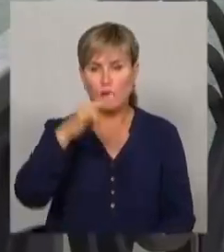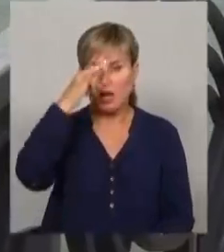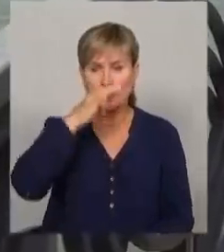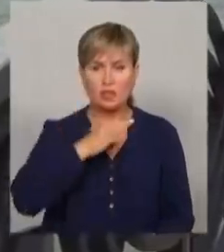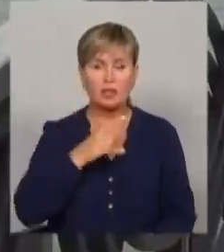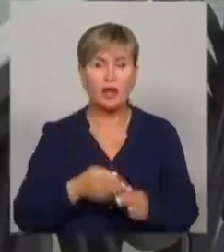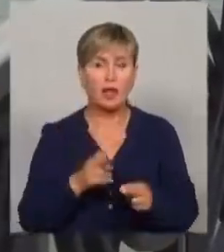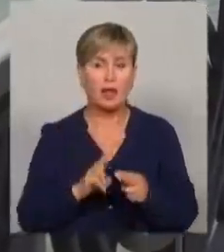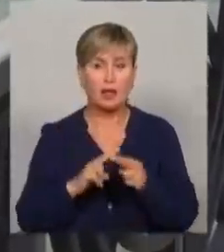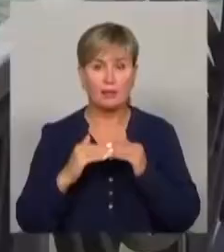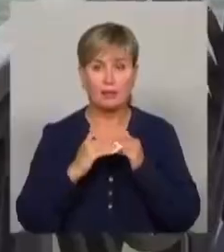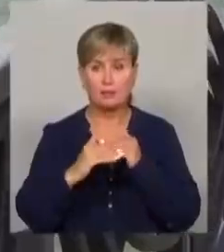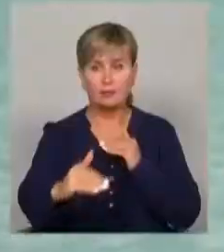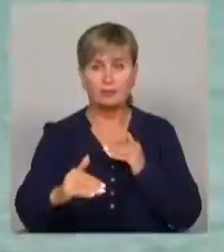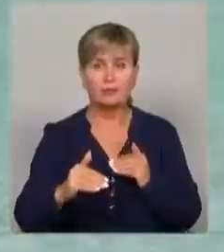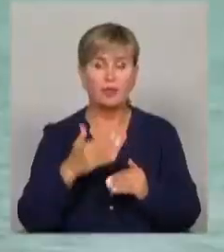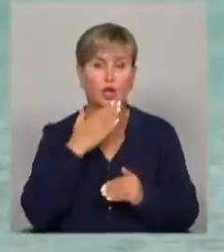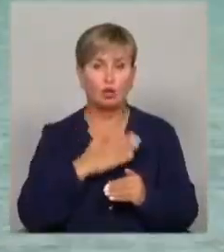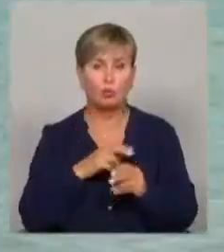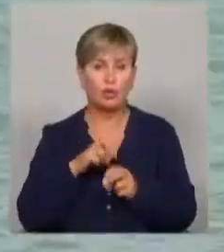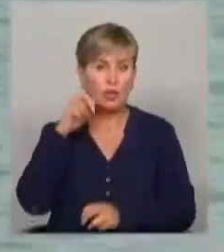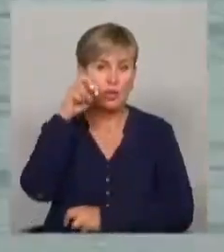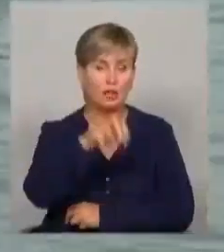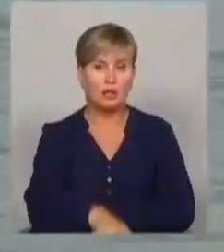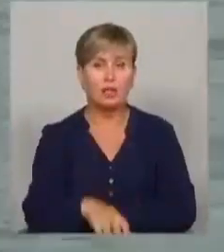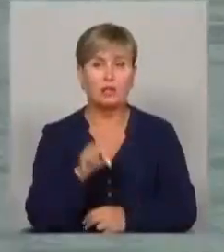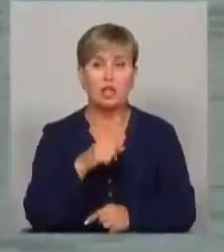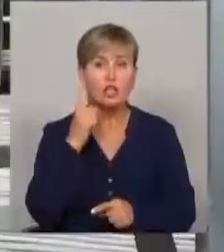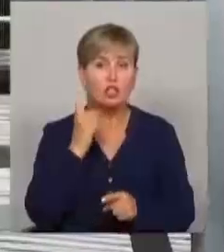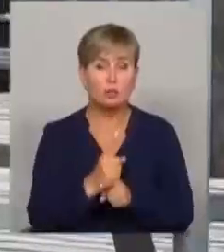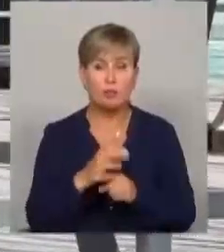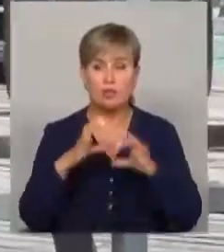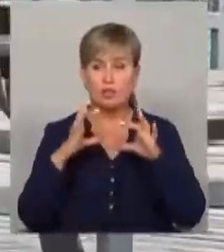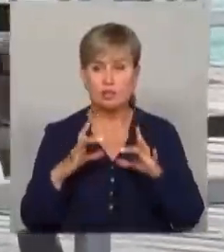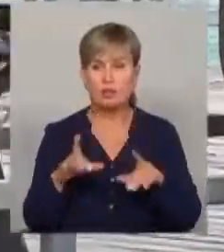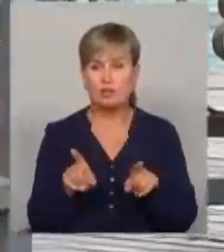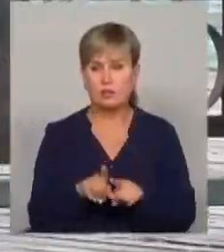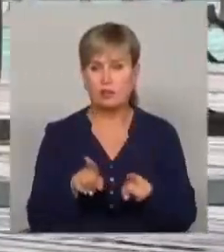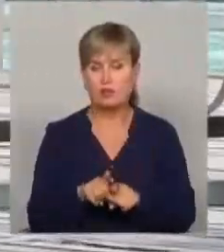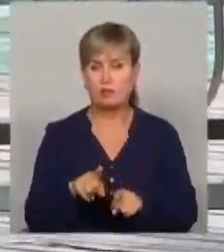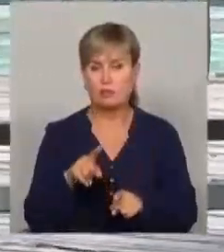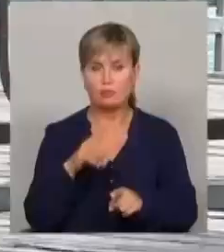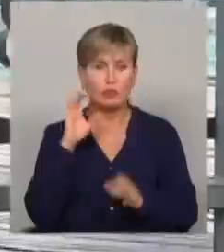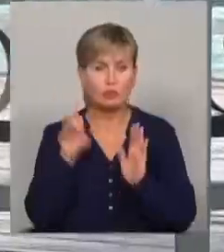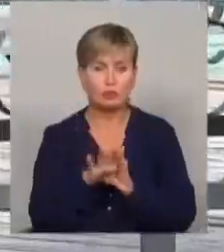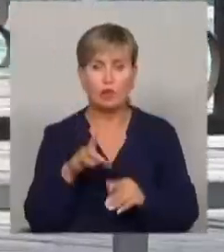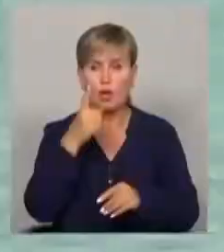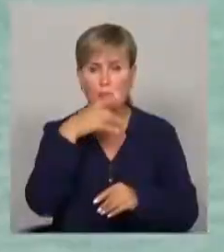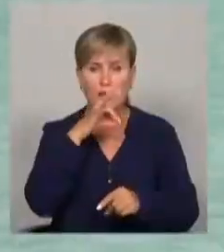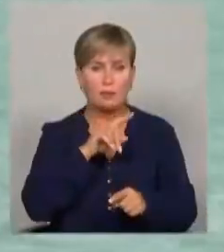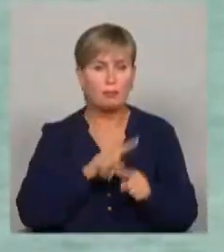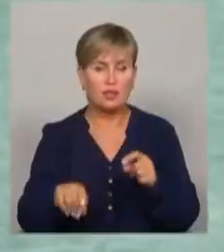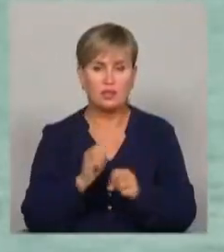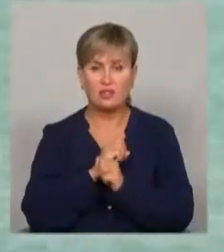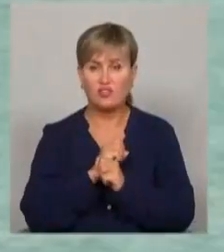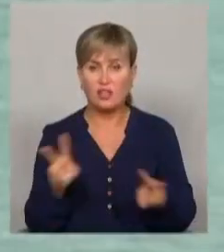а этот пирс излюбленное место прыжков отдыхающий молодежи даже запрещающий знак для них не помеха полиция быстро разогнала любителей